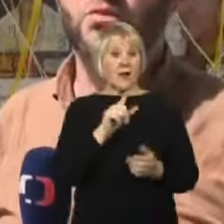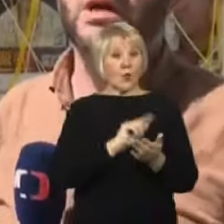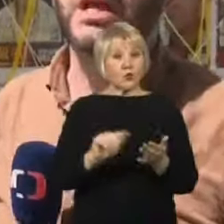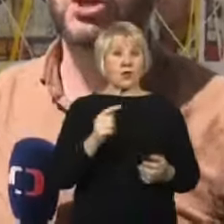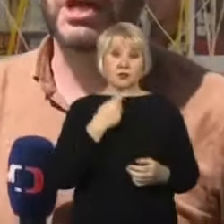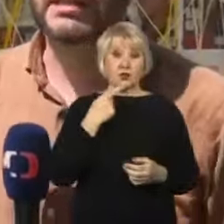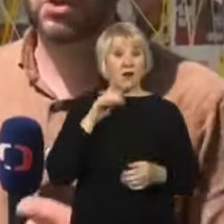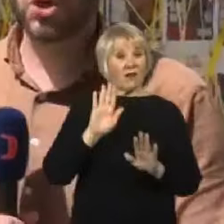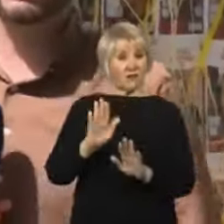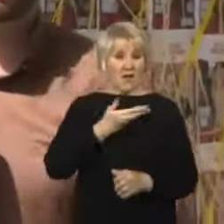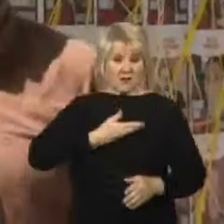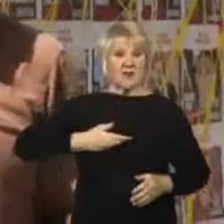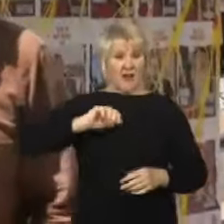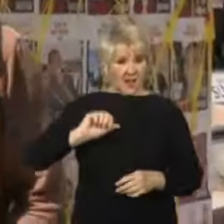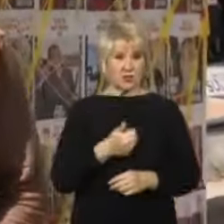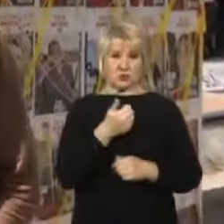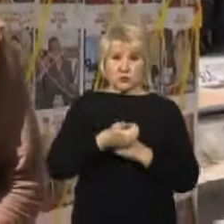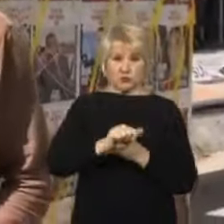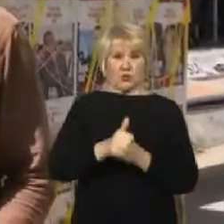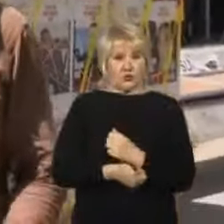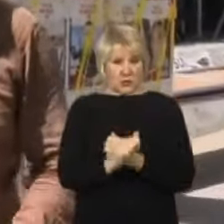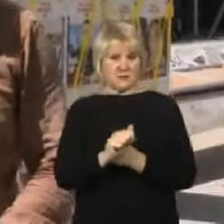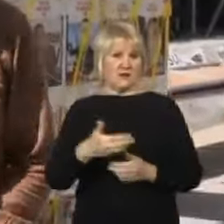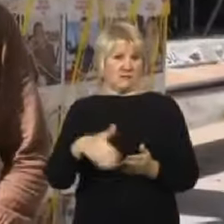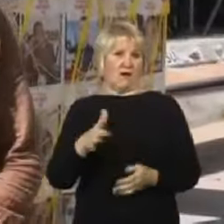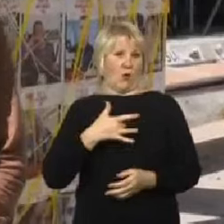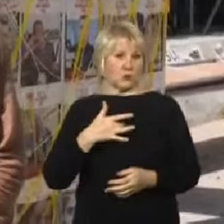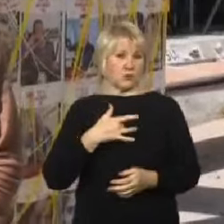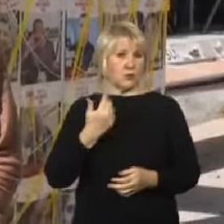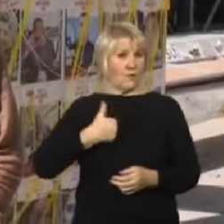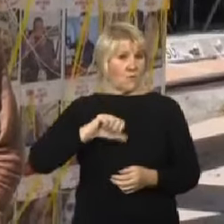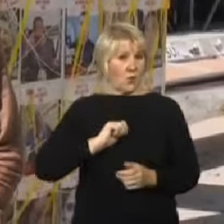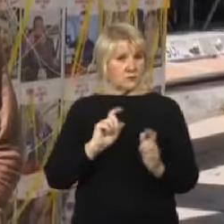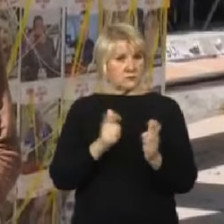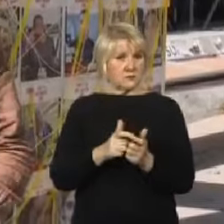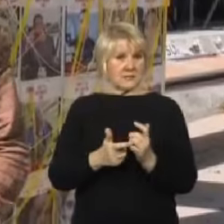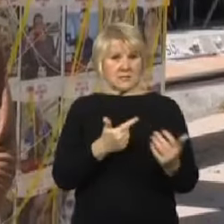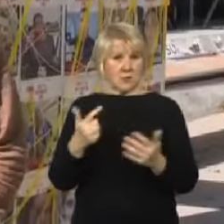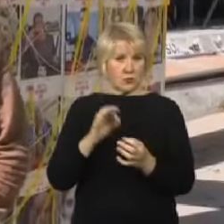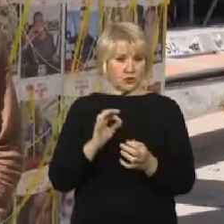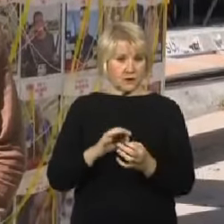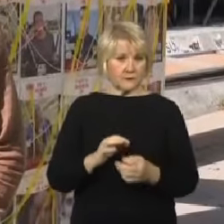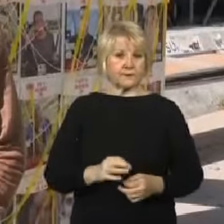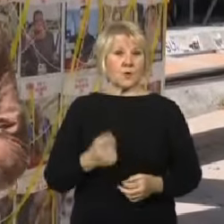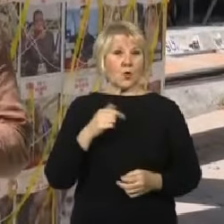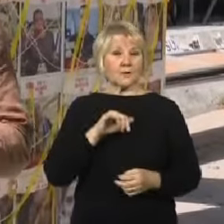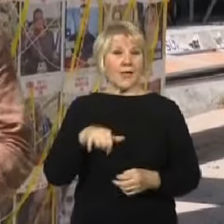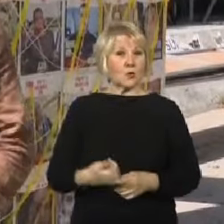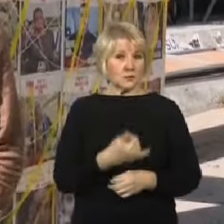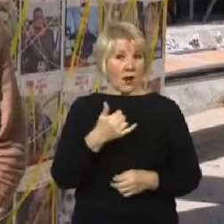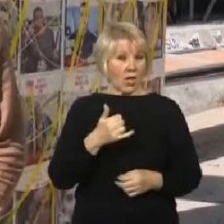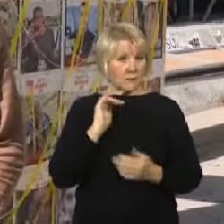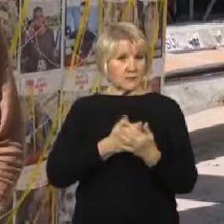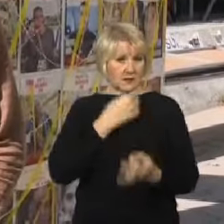v pásmu Gazy ještě 116 dalších lidí unesených loni 7. října. Podle informací Jeruzaléma je